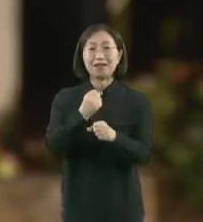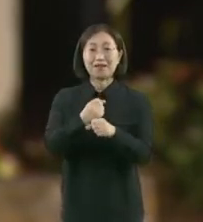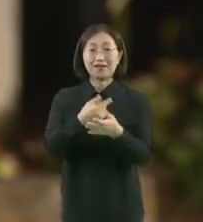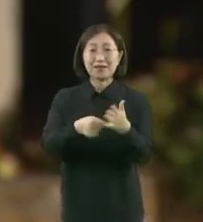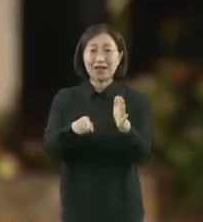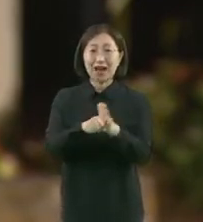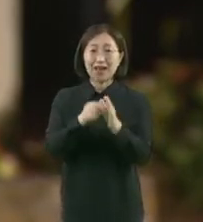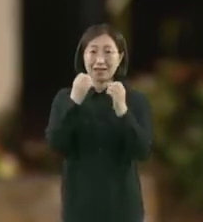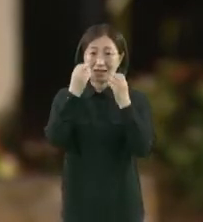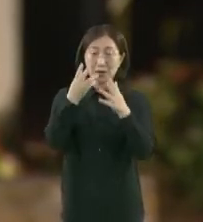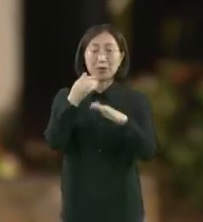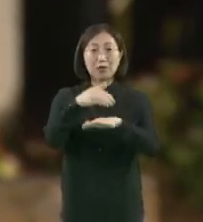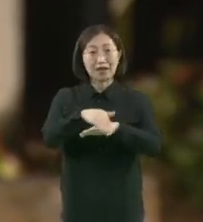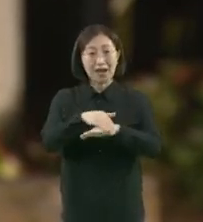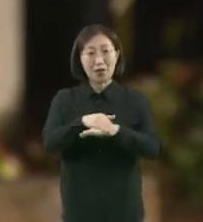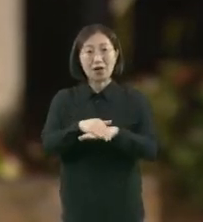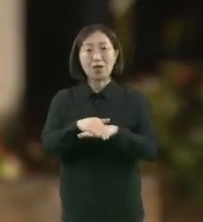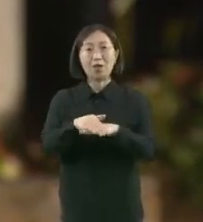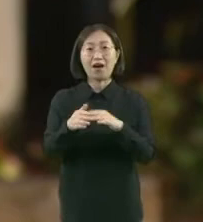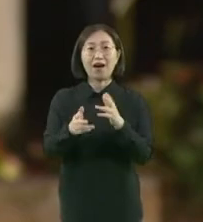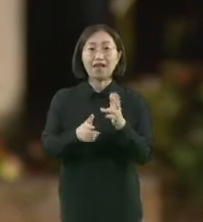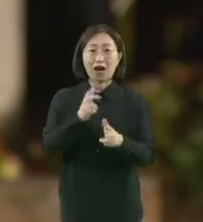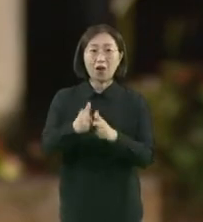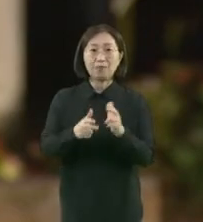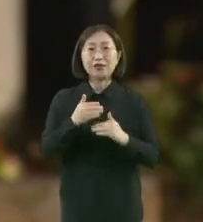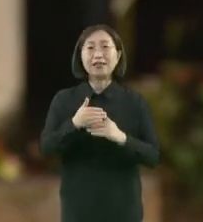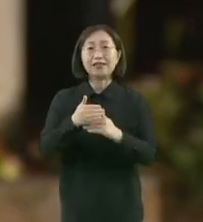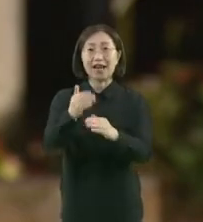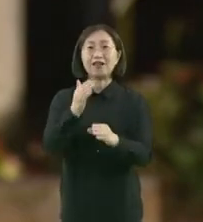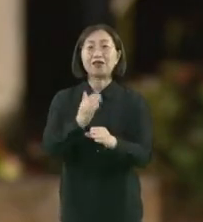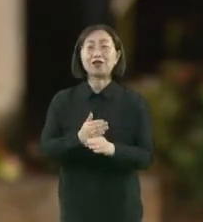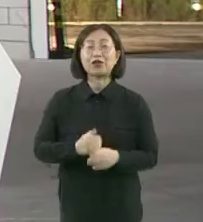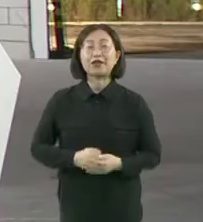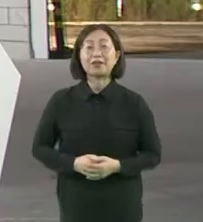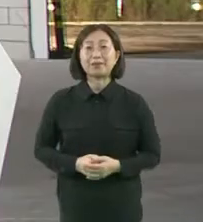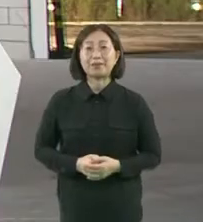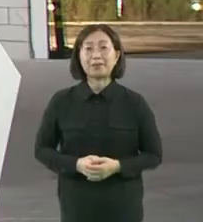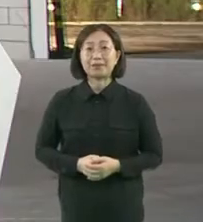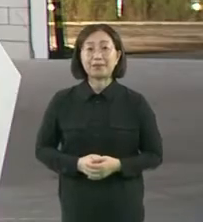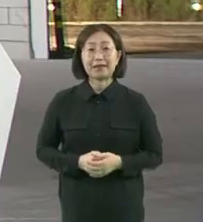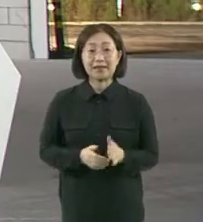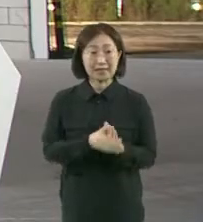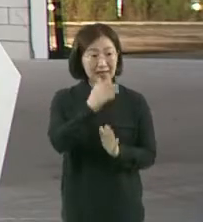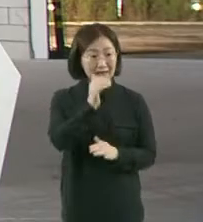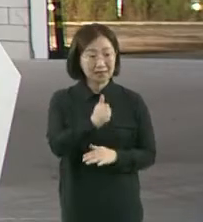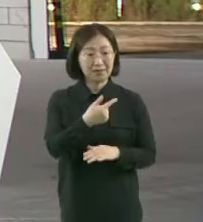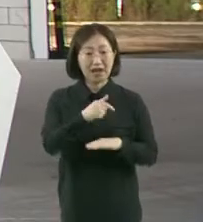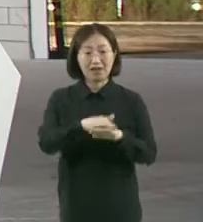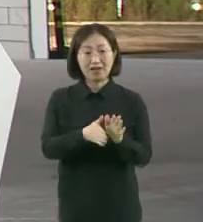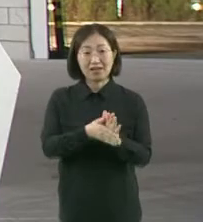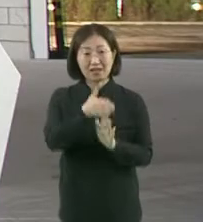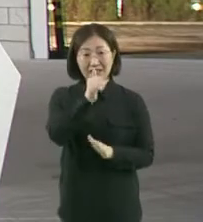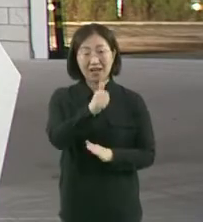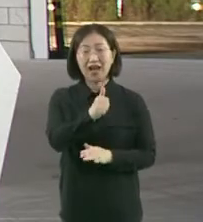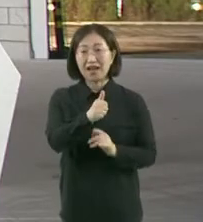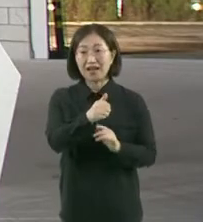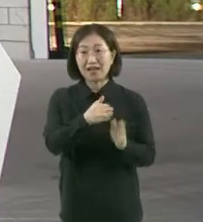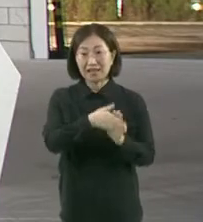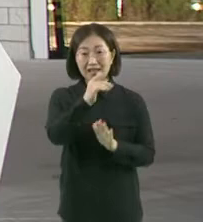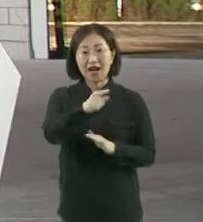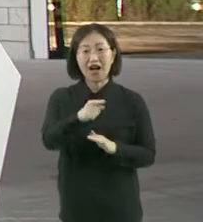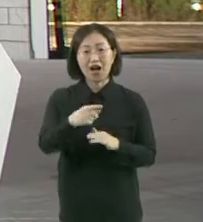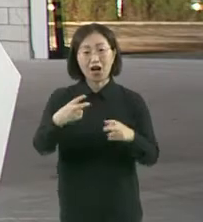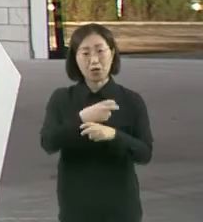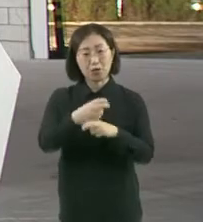새로운 사업들을 계속 해나갈 생각을 갖고 있습니다. 네, 시장님, 대전시가 교통 인프라가 정말